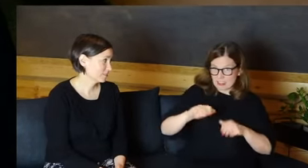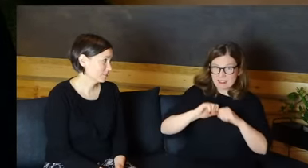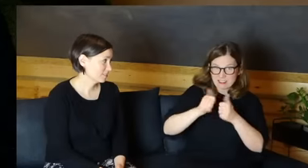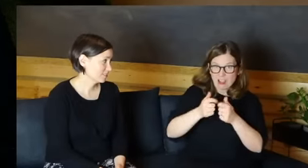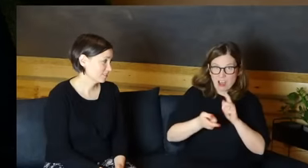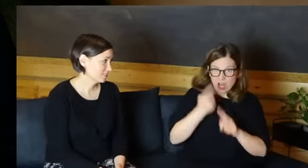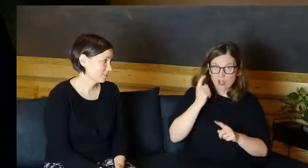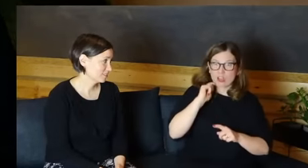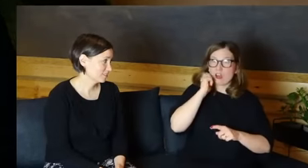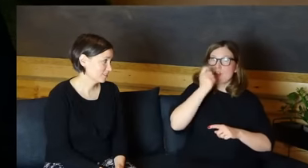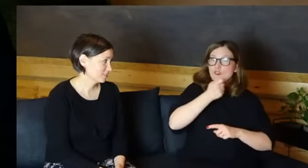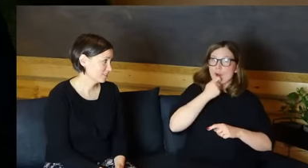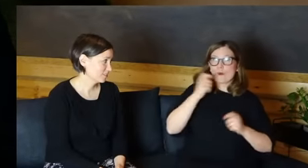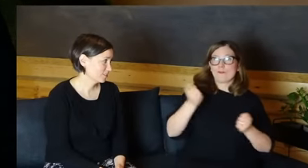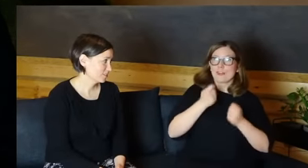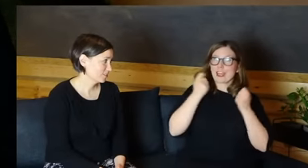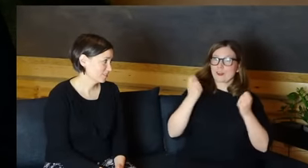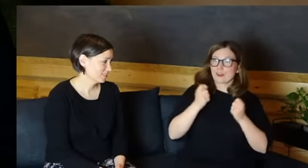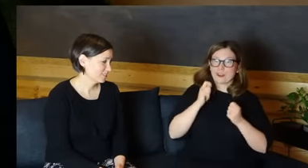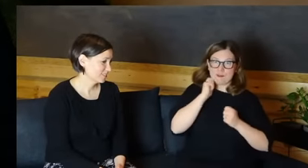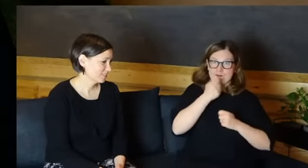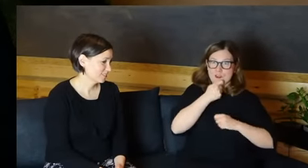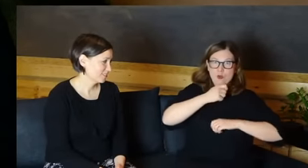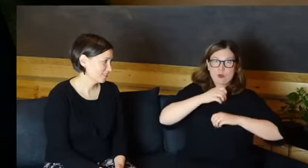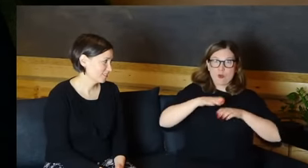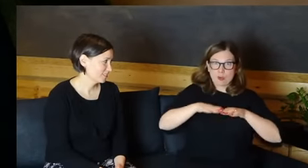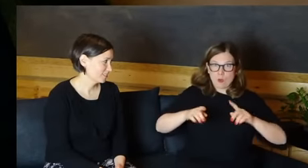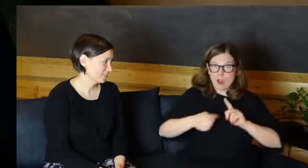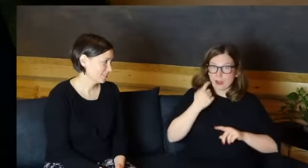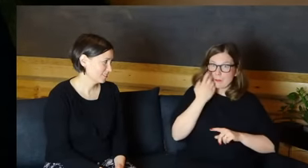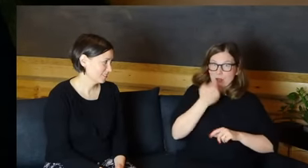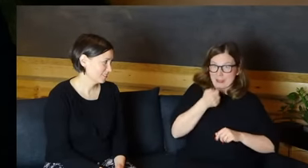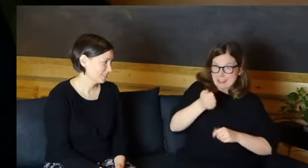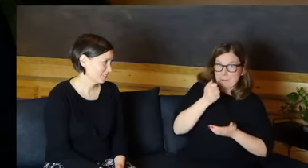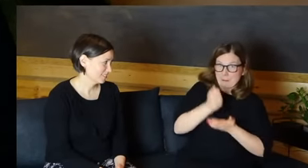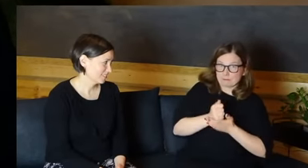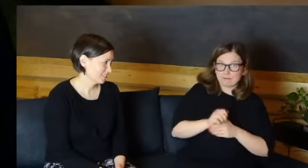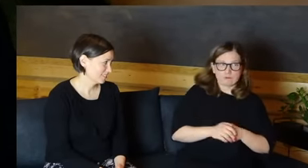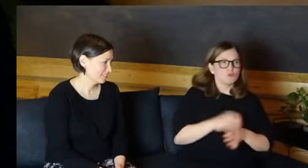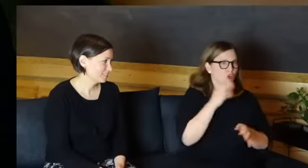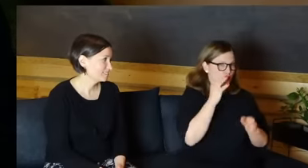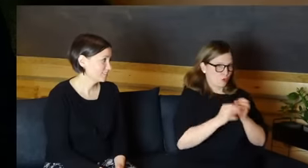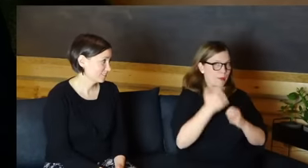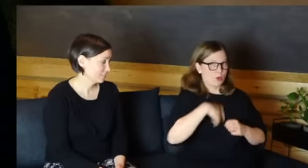Ja joulurauha. No voidaan me tehdä siitä semmoinen perinne. Kyllä. Tehdäänkö tällä